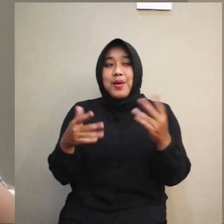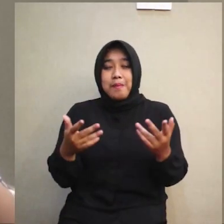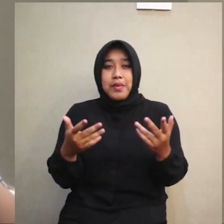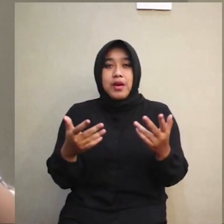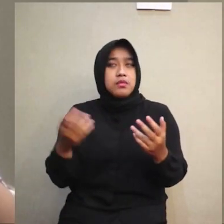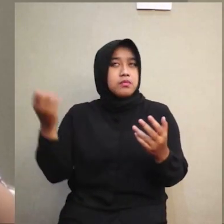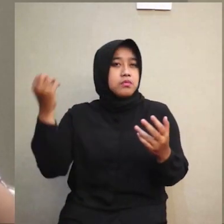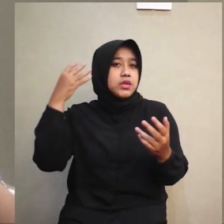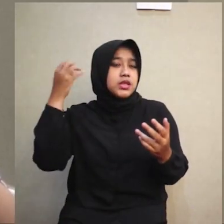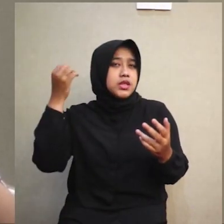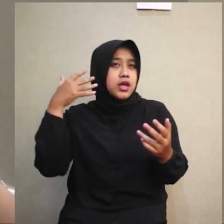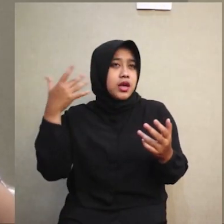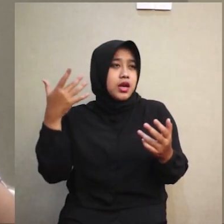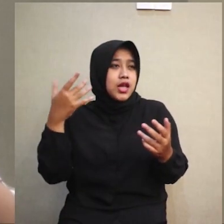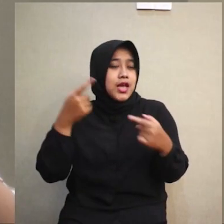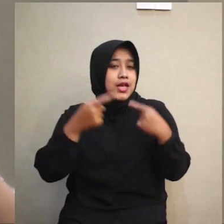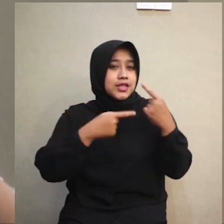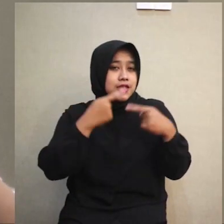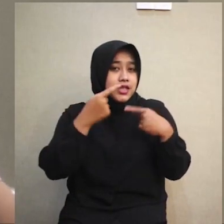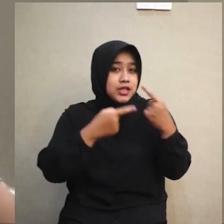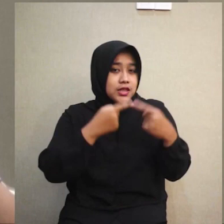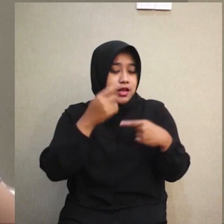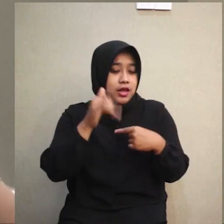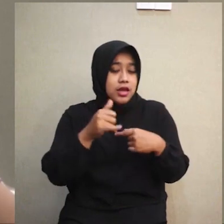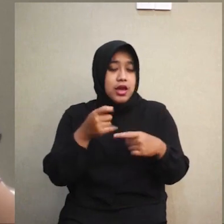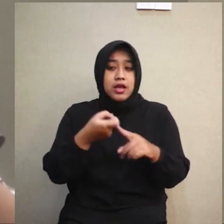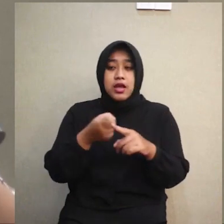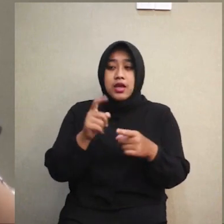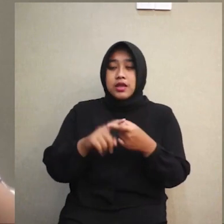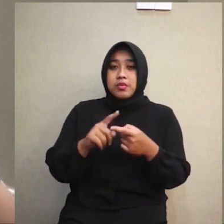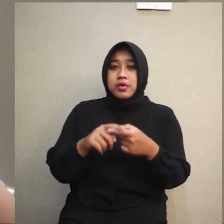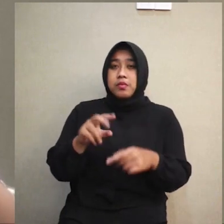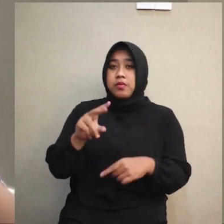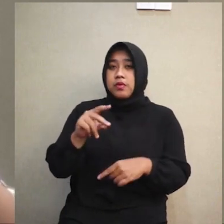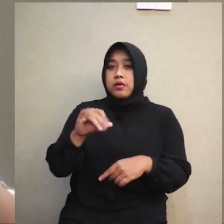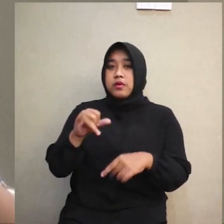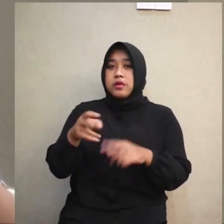mendengar cerita-cerita gitu dari teman-teman